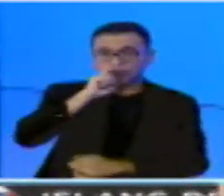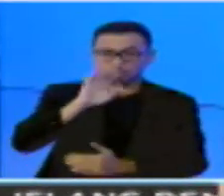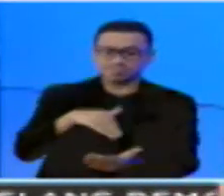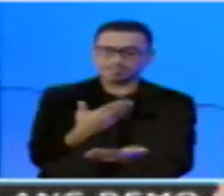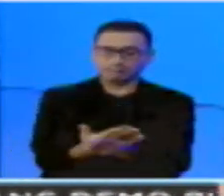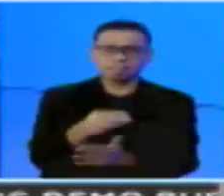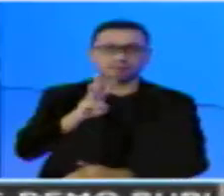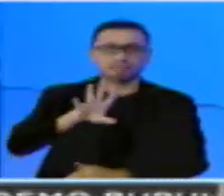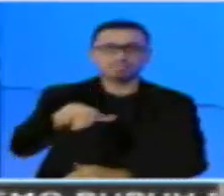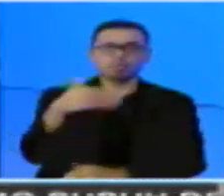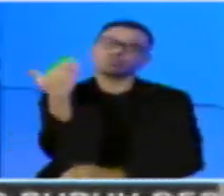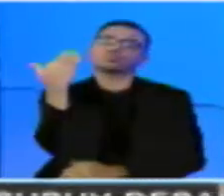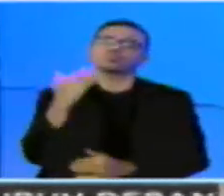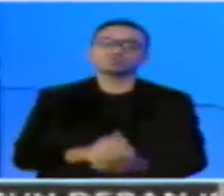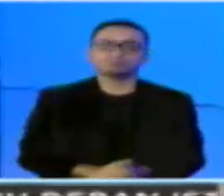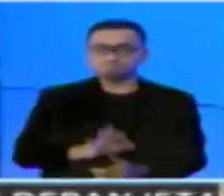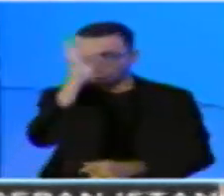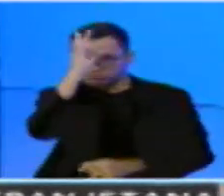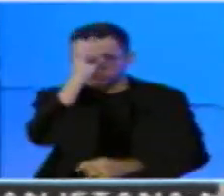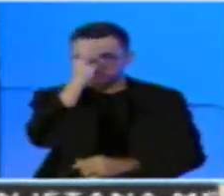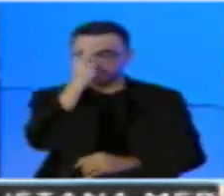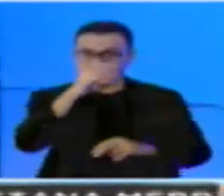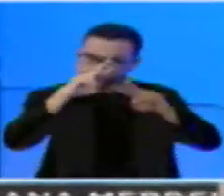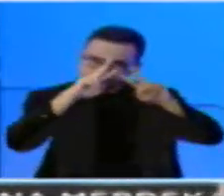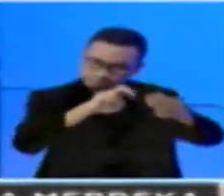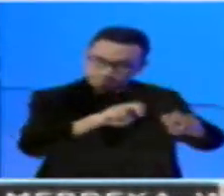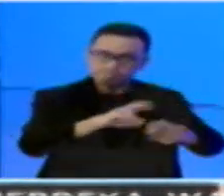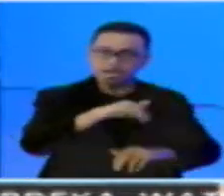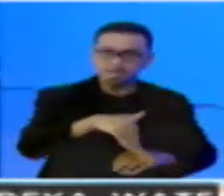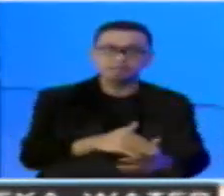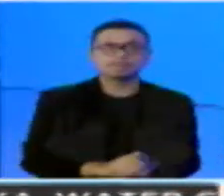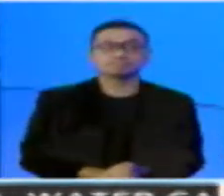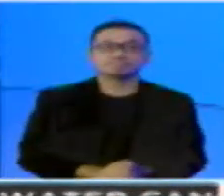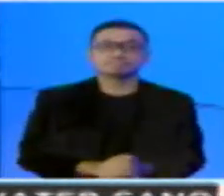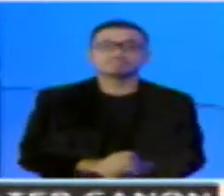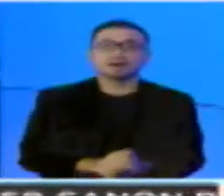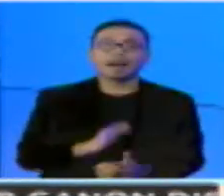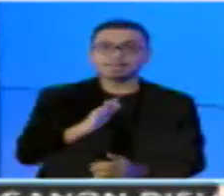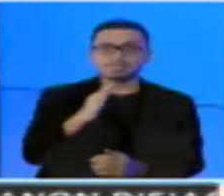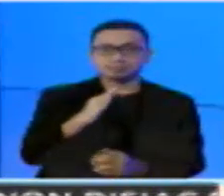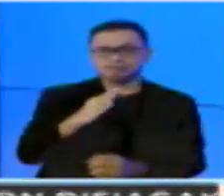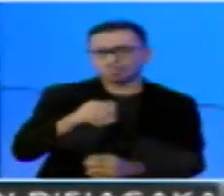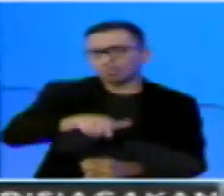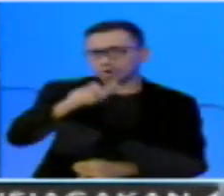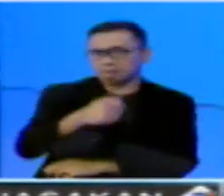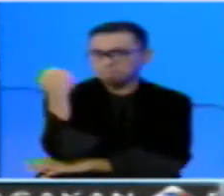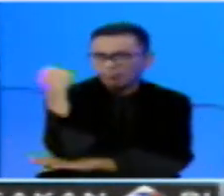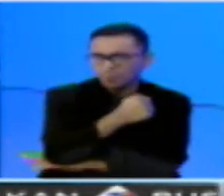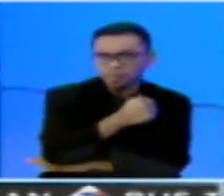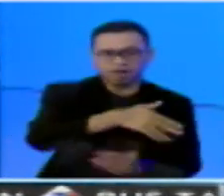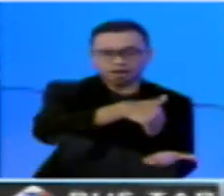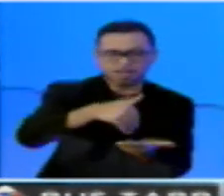lalu. Polsek Pagelaran masih menyelidiki kasus ini. Jika ada unsur kesengajaan, para pelaku pemalsuan data dapat diproses secara